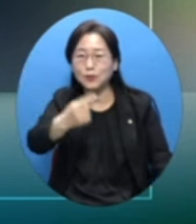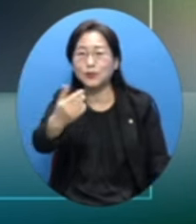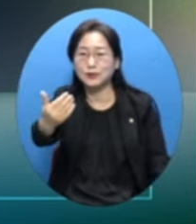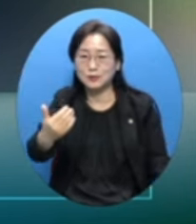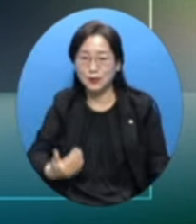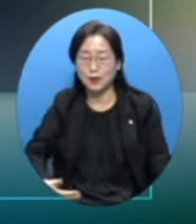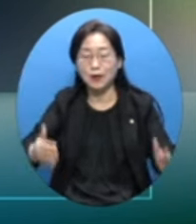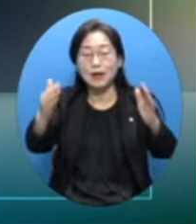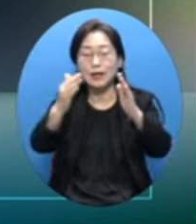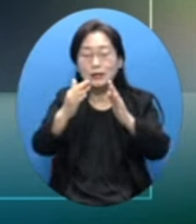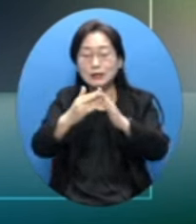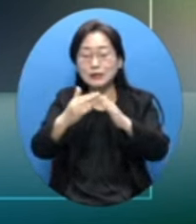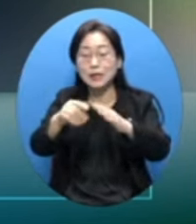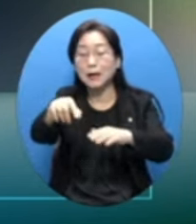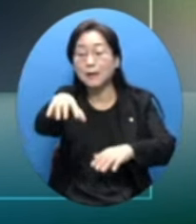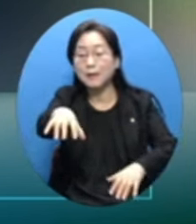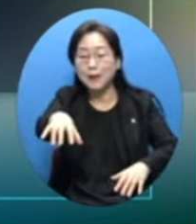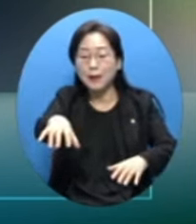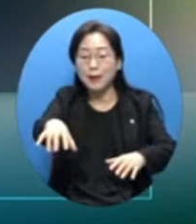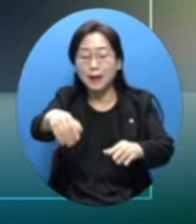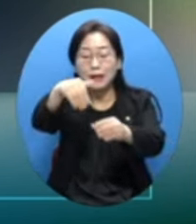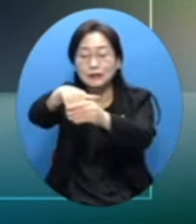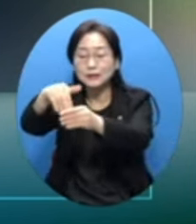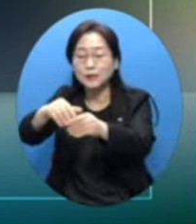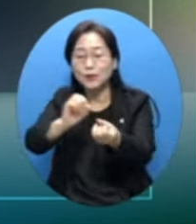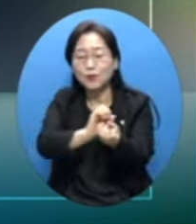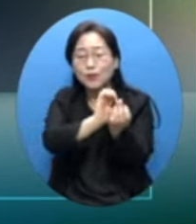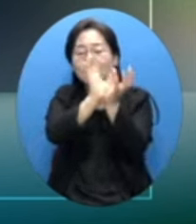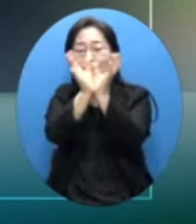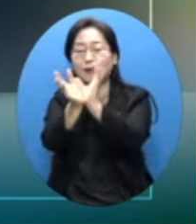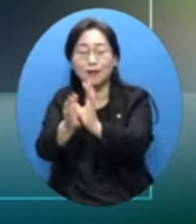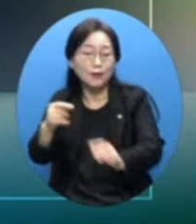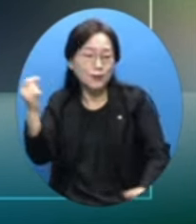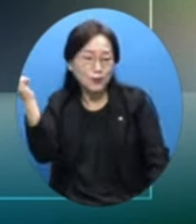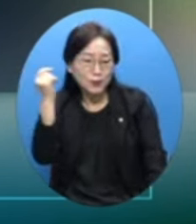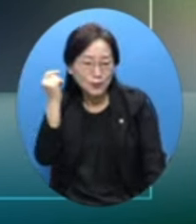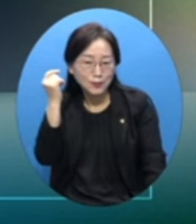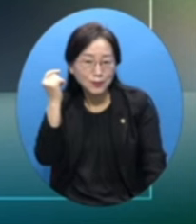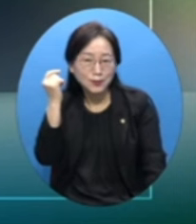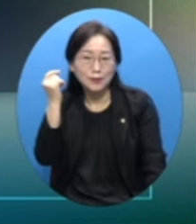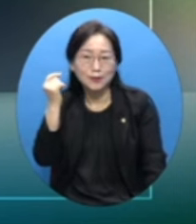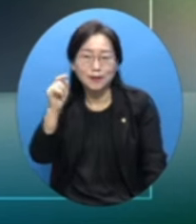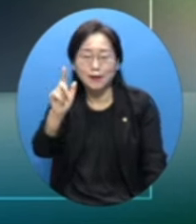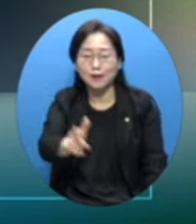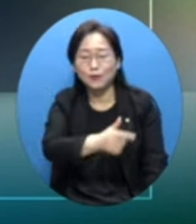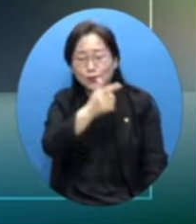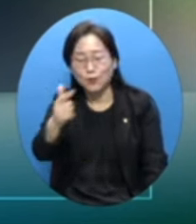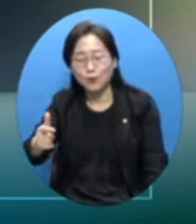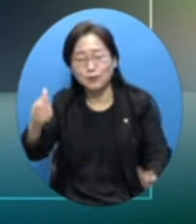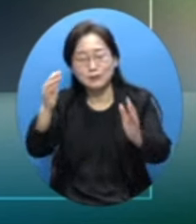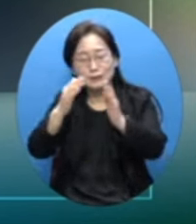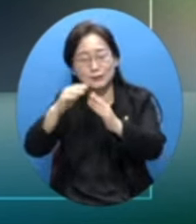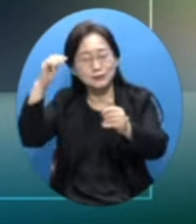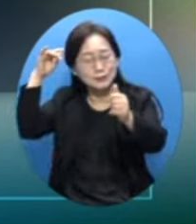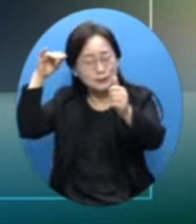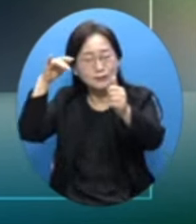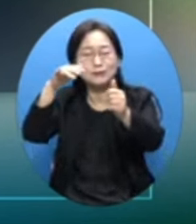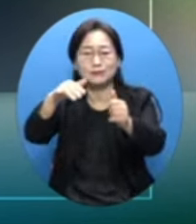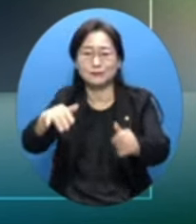집들에 심었던 꽃들이 활짝 피어났다는 소식을 들었을 때 종일 생각만